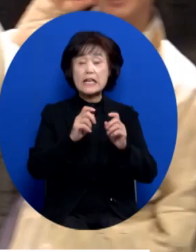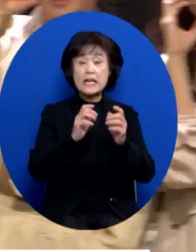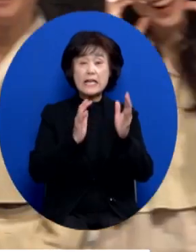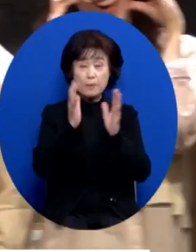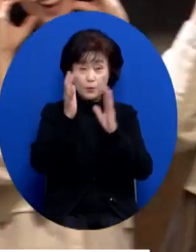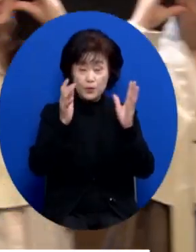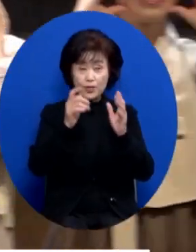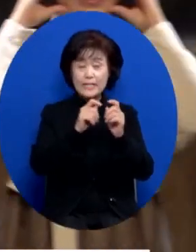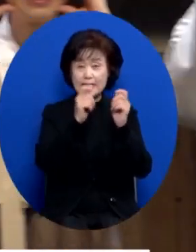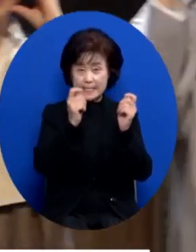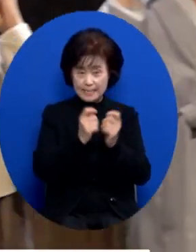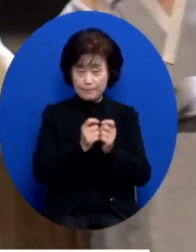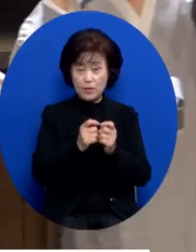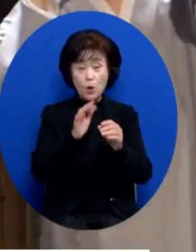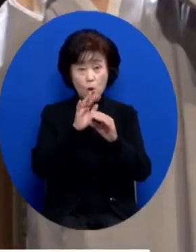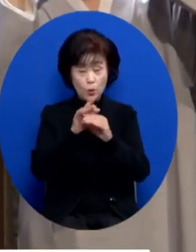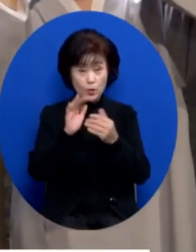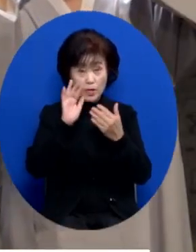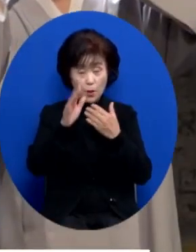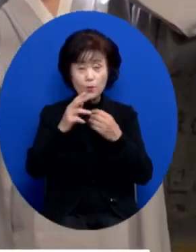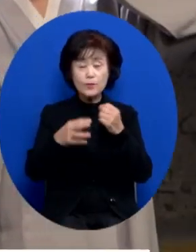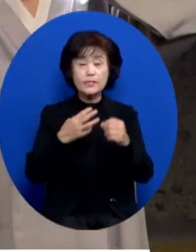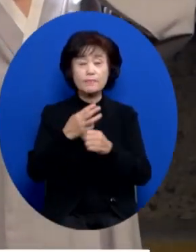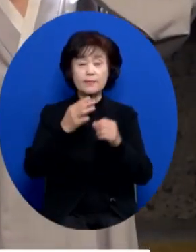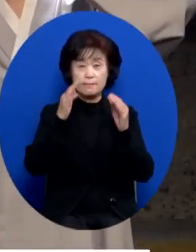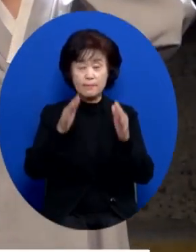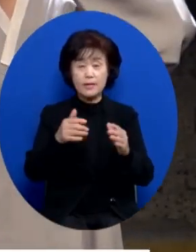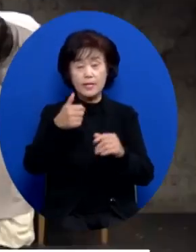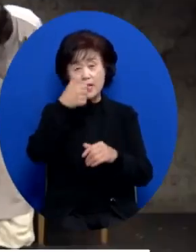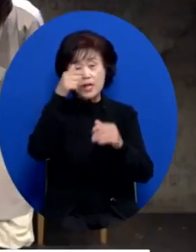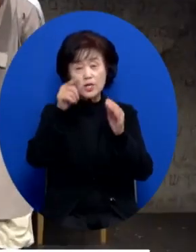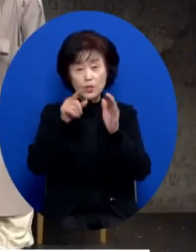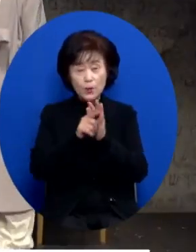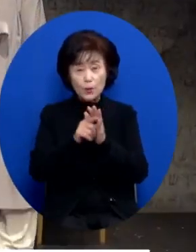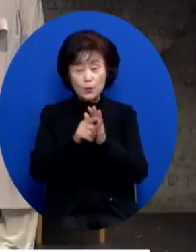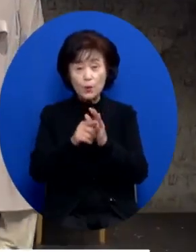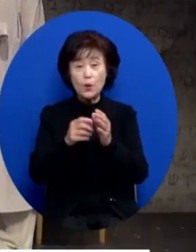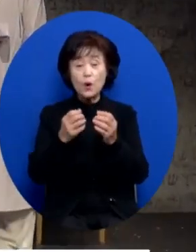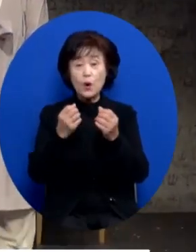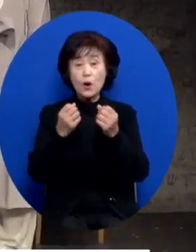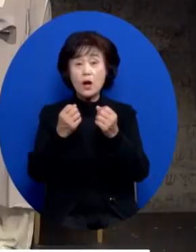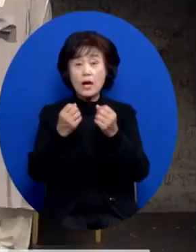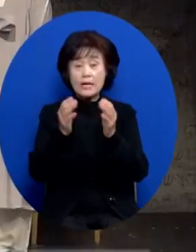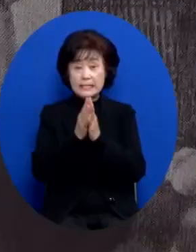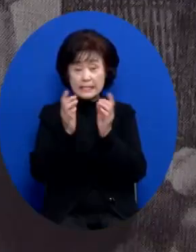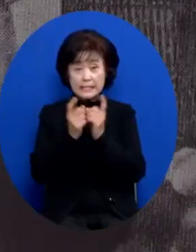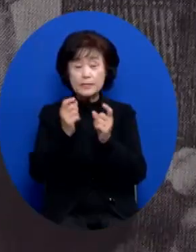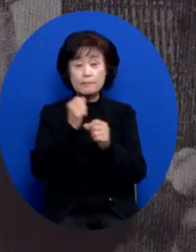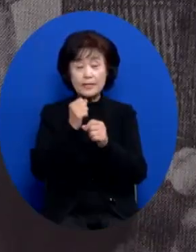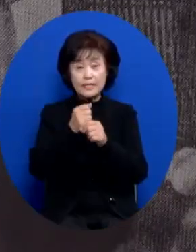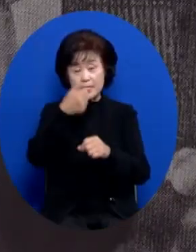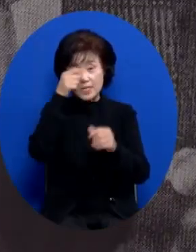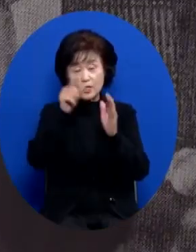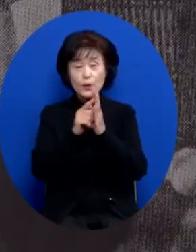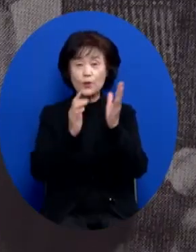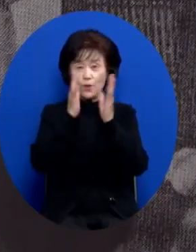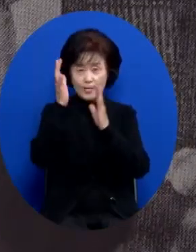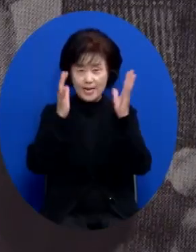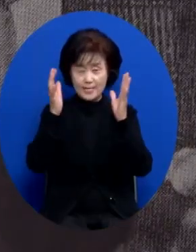세븐파이프가 코로나19 이후 3년 만에 기독교 창작 뮤지컬로 관객들을 찾아왔습니다. 이용도